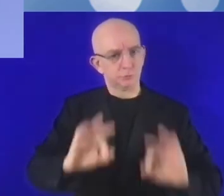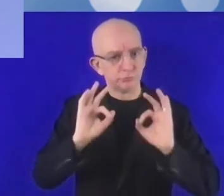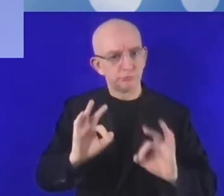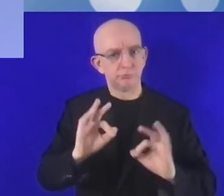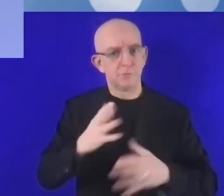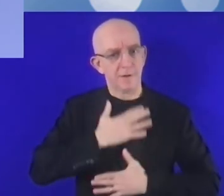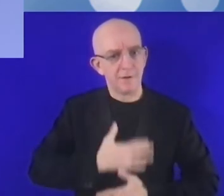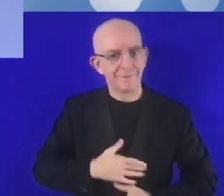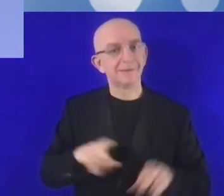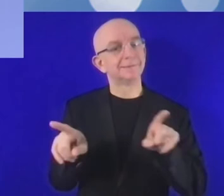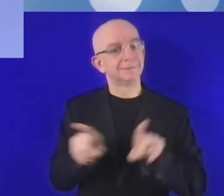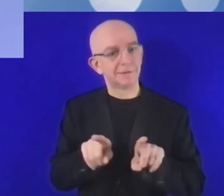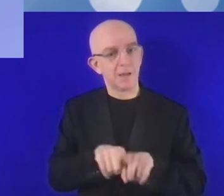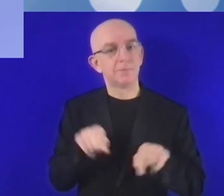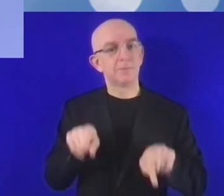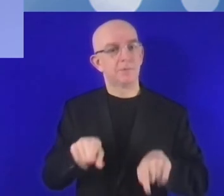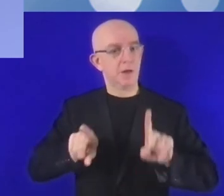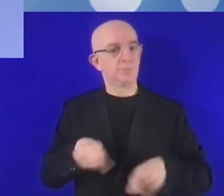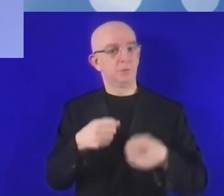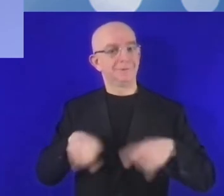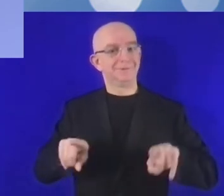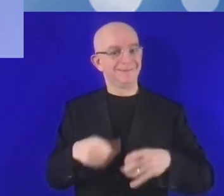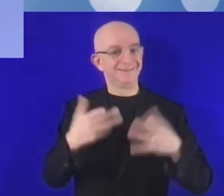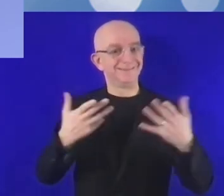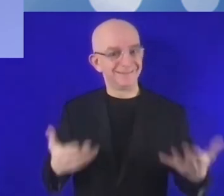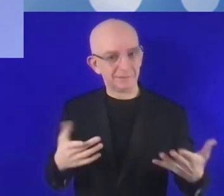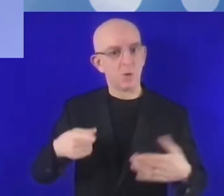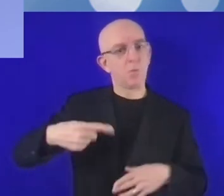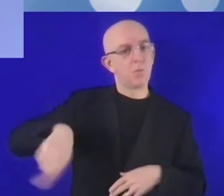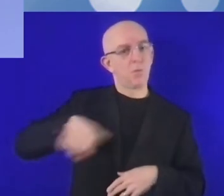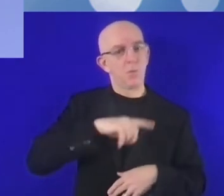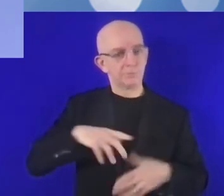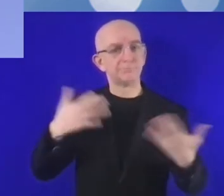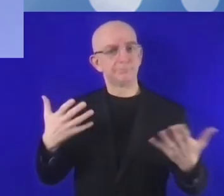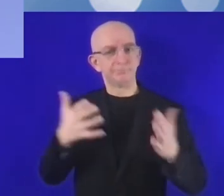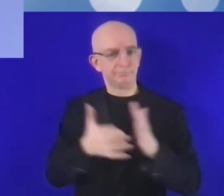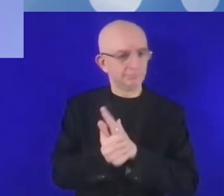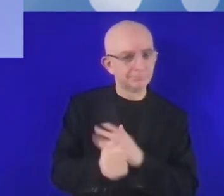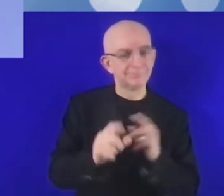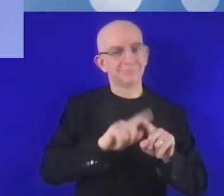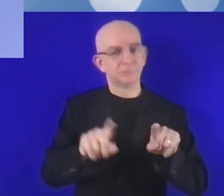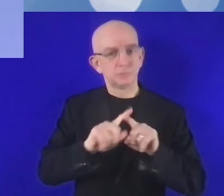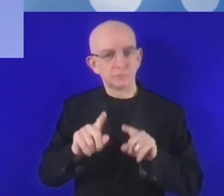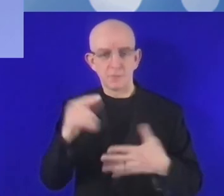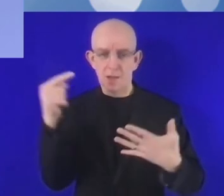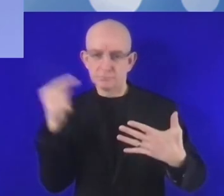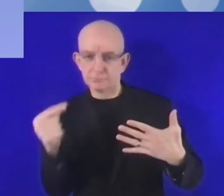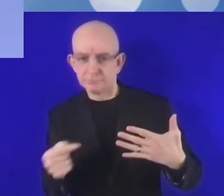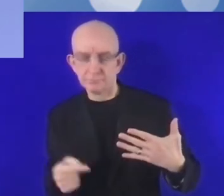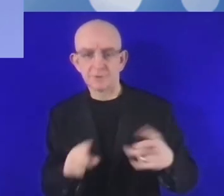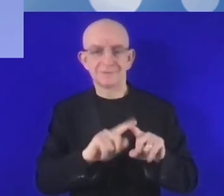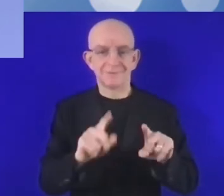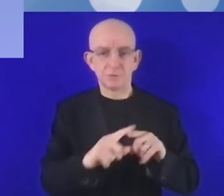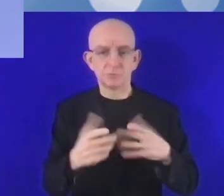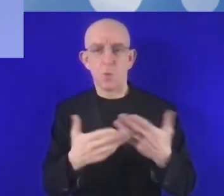savez, la question maintenant, c'est ce qu'il faudrait savoir écouter pour être, ce qu'il faudrait écouter pour être en